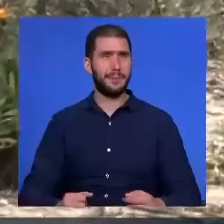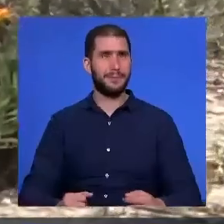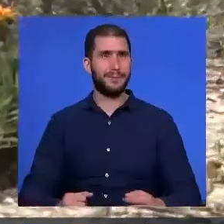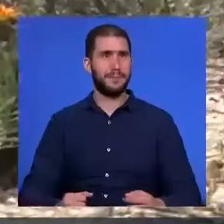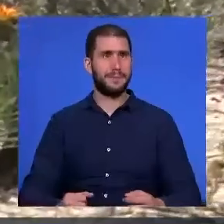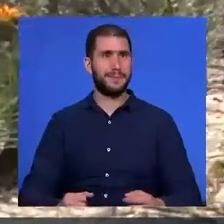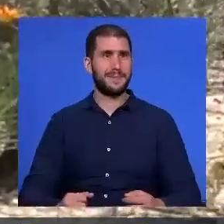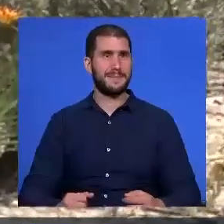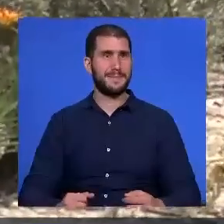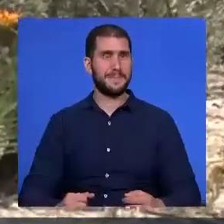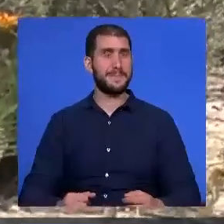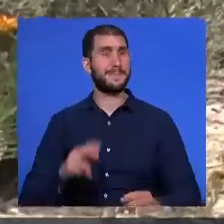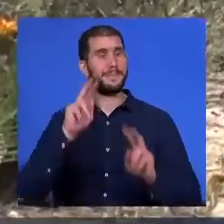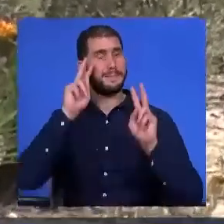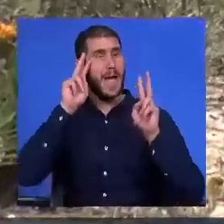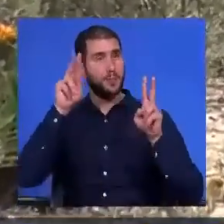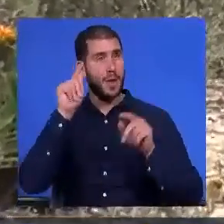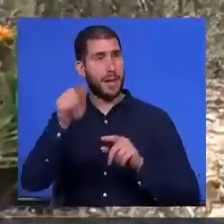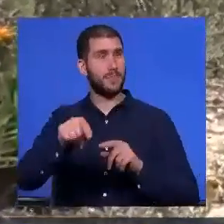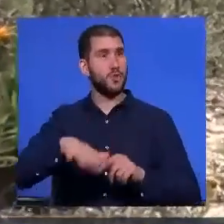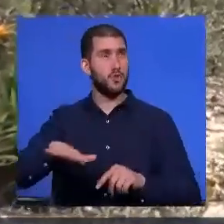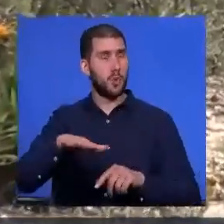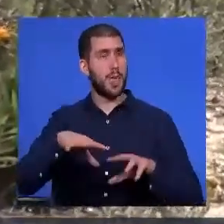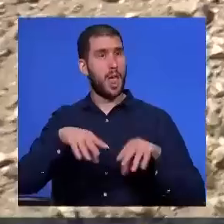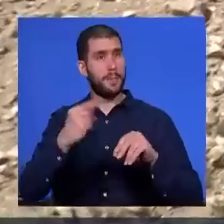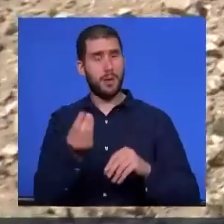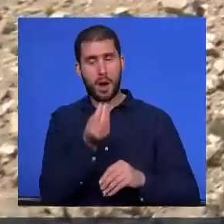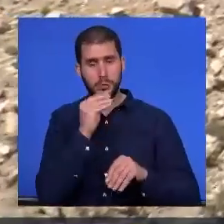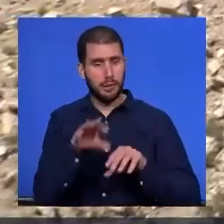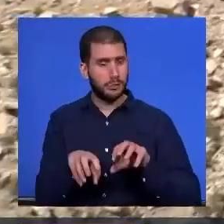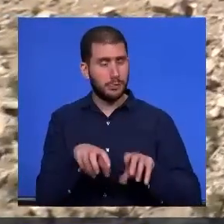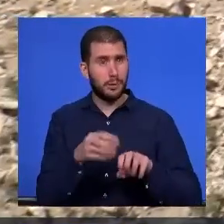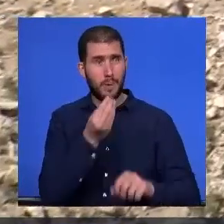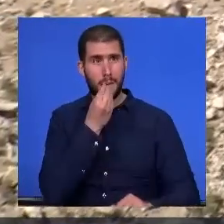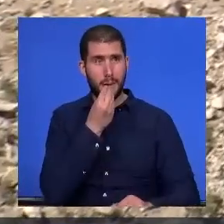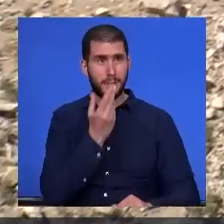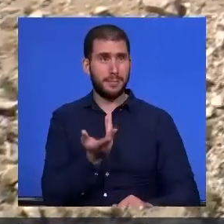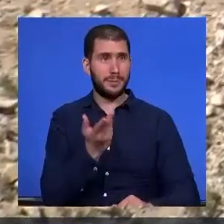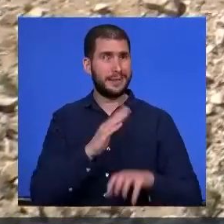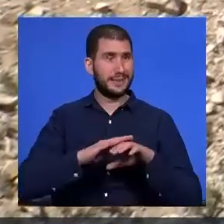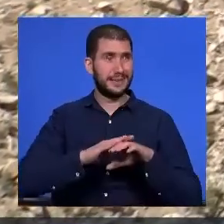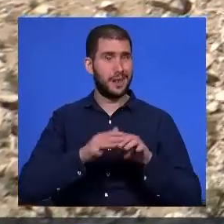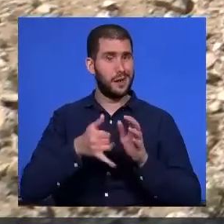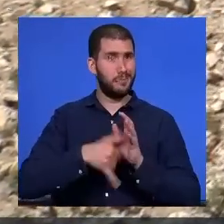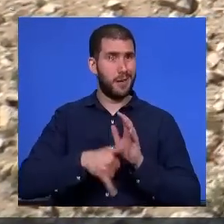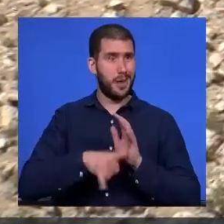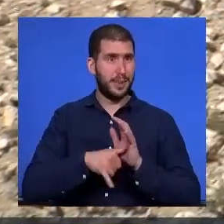דורבנים. החמורים יורדים לשכונה, לפארק, אוכלים, סליחה על הביטוי,